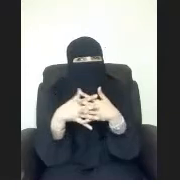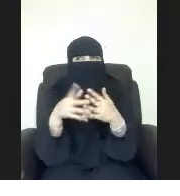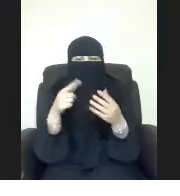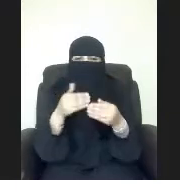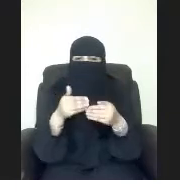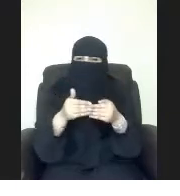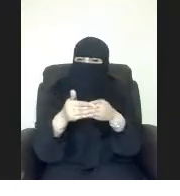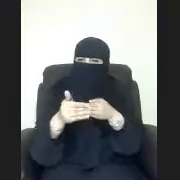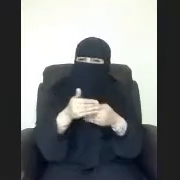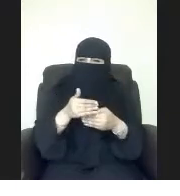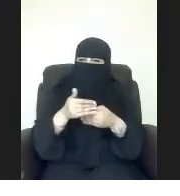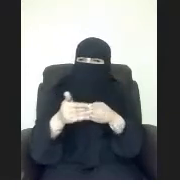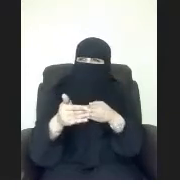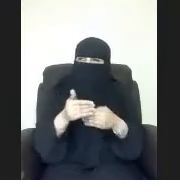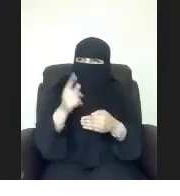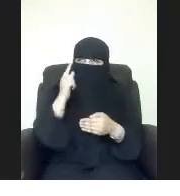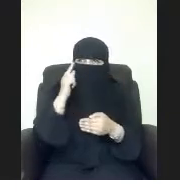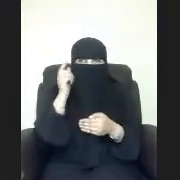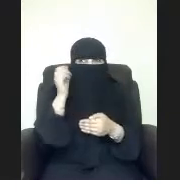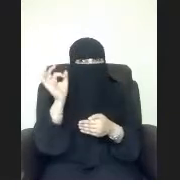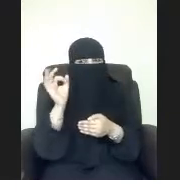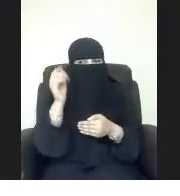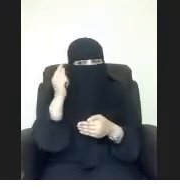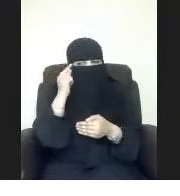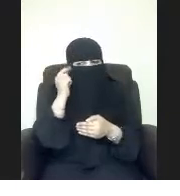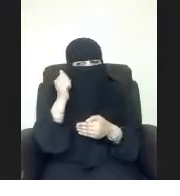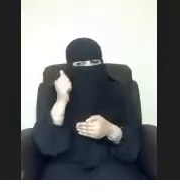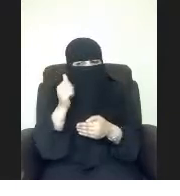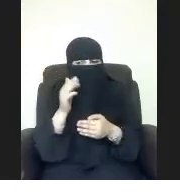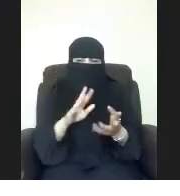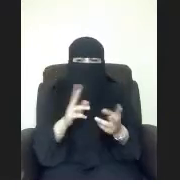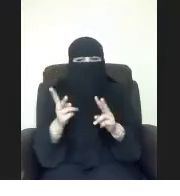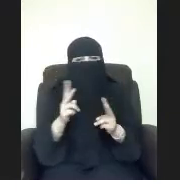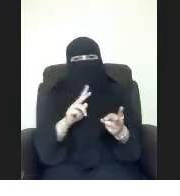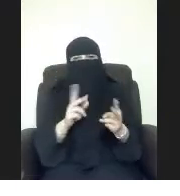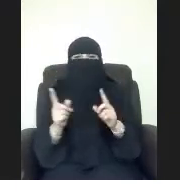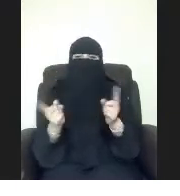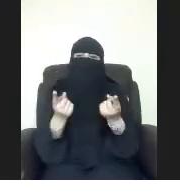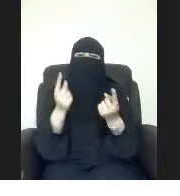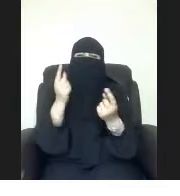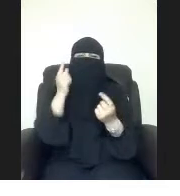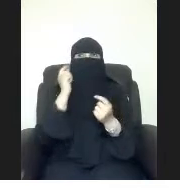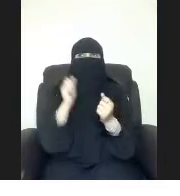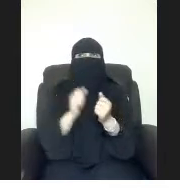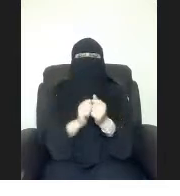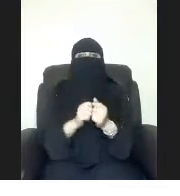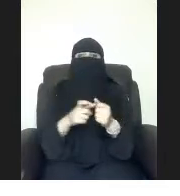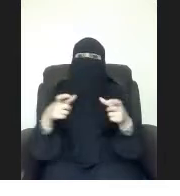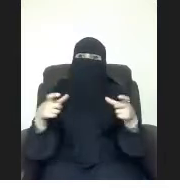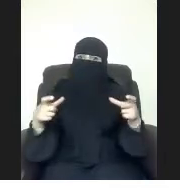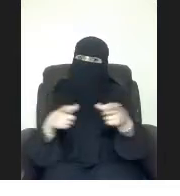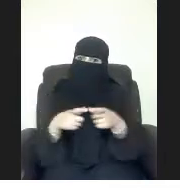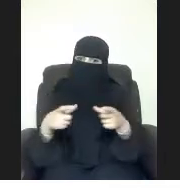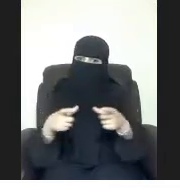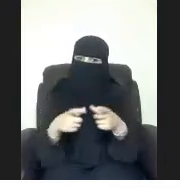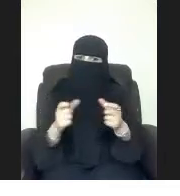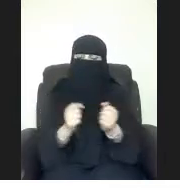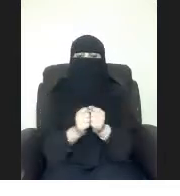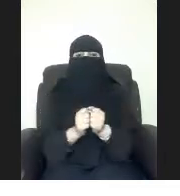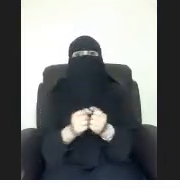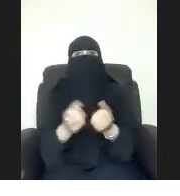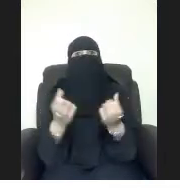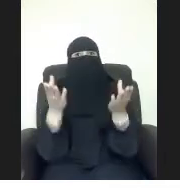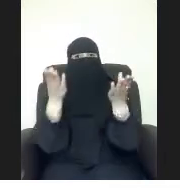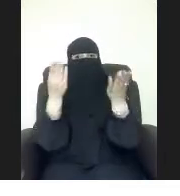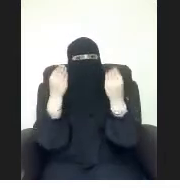والافتراضية Physical and Virtual Spaces التي تحيط بالمتعلمين